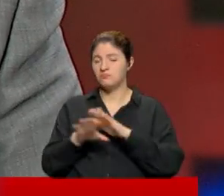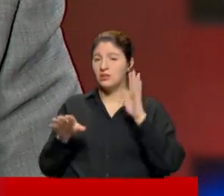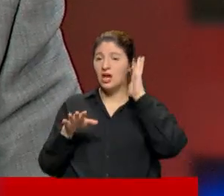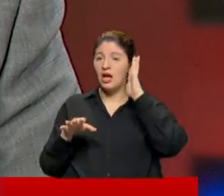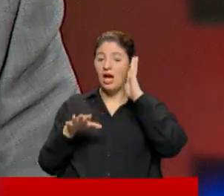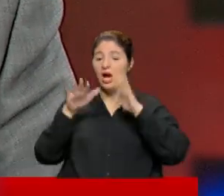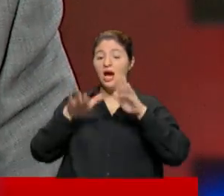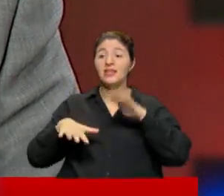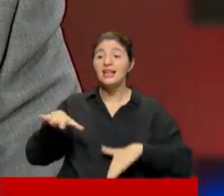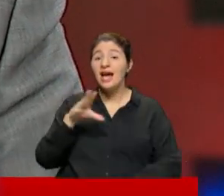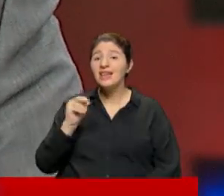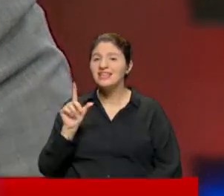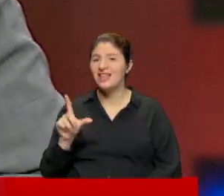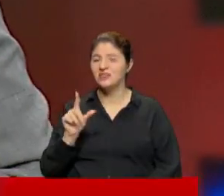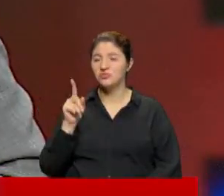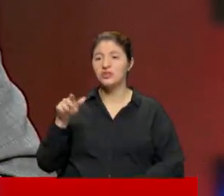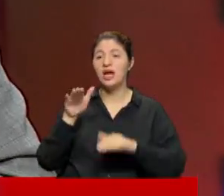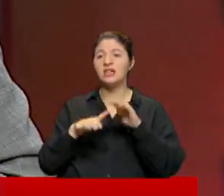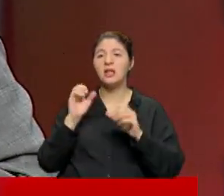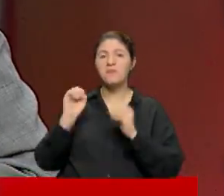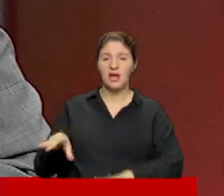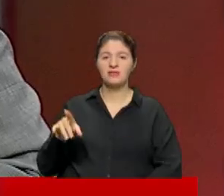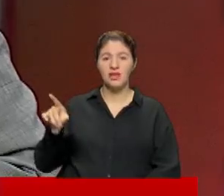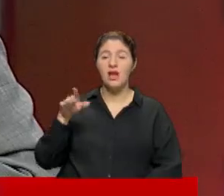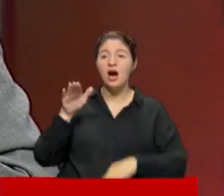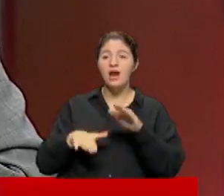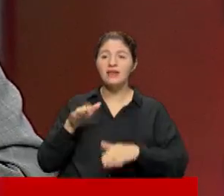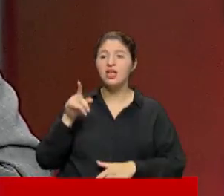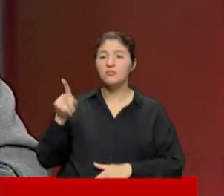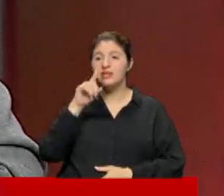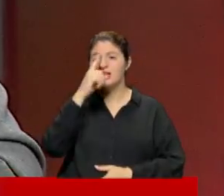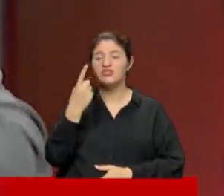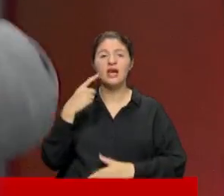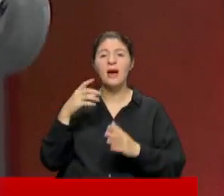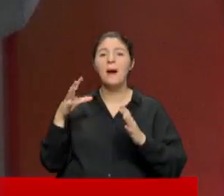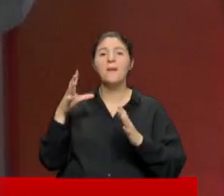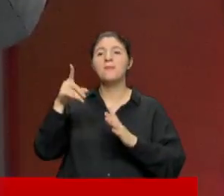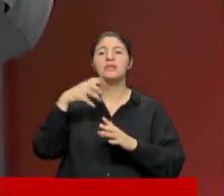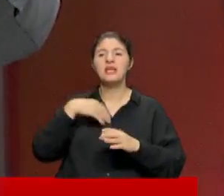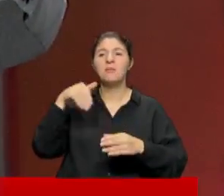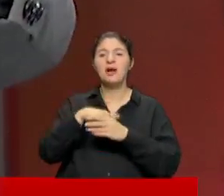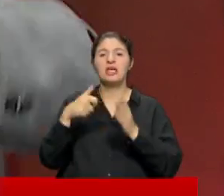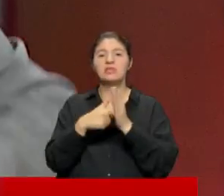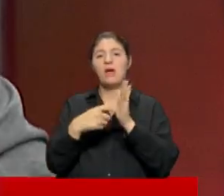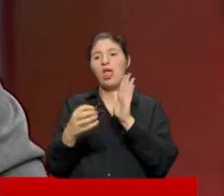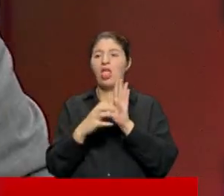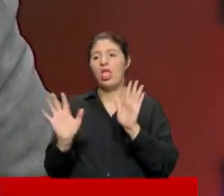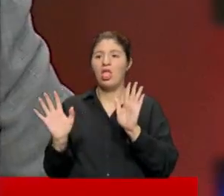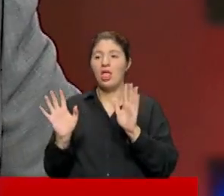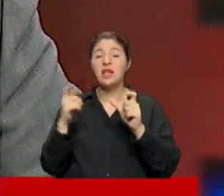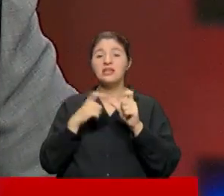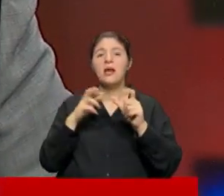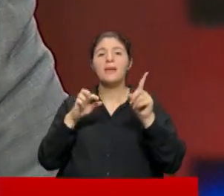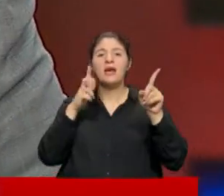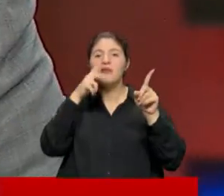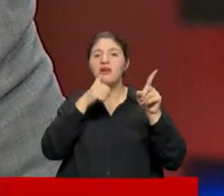Adalet herkese lazım olur bunlar adaleti terk ettiler Adalet bunların sadece partilerinin isminde kaldı Sedat Peker